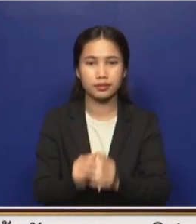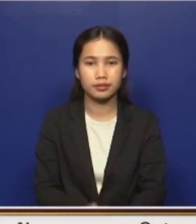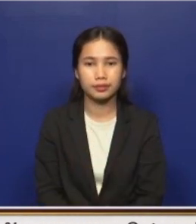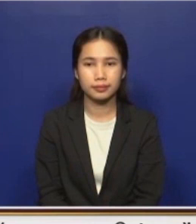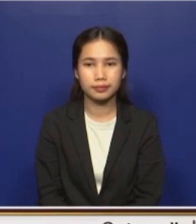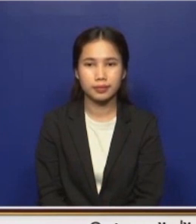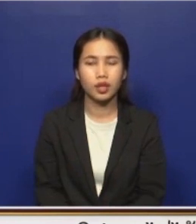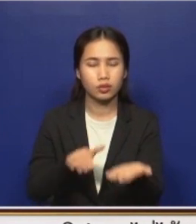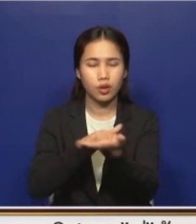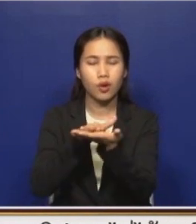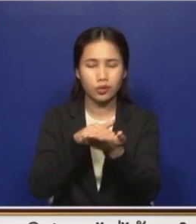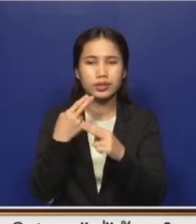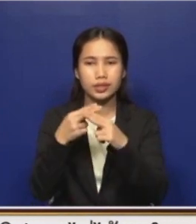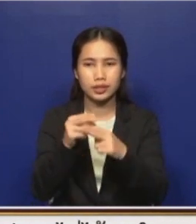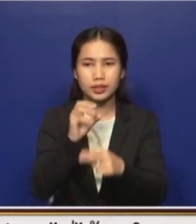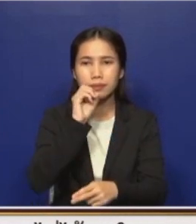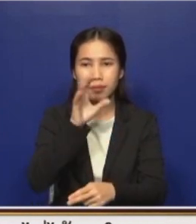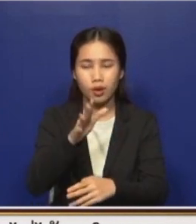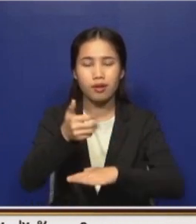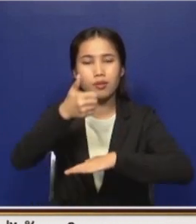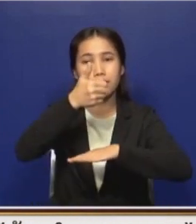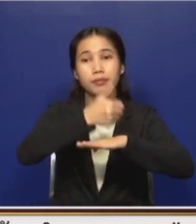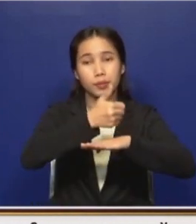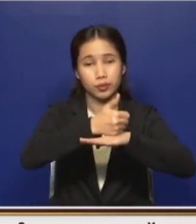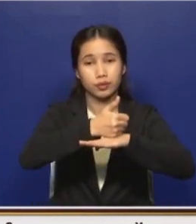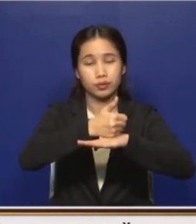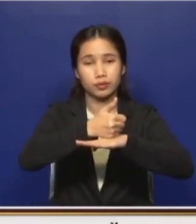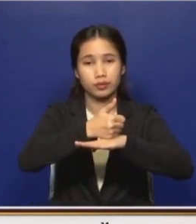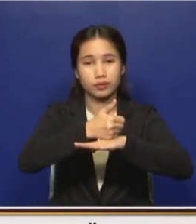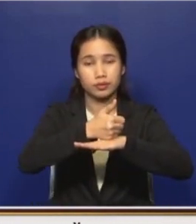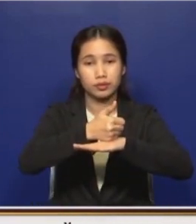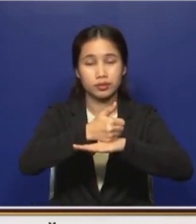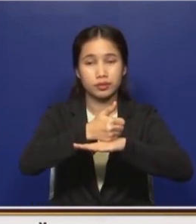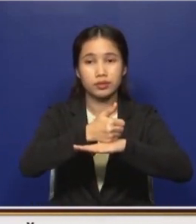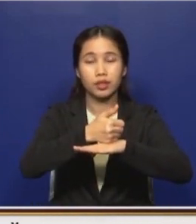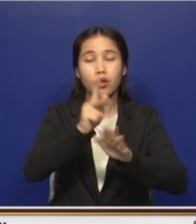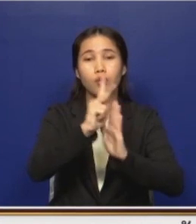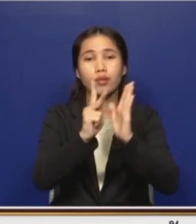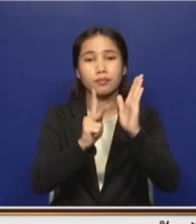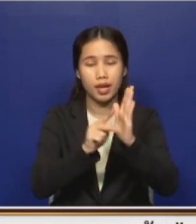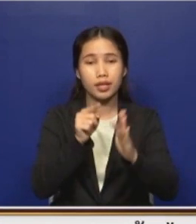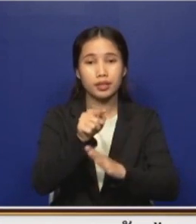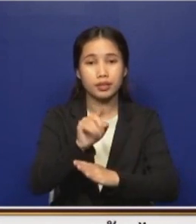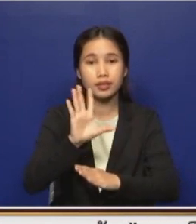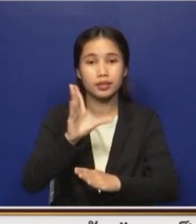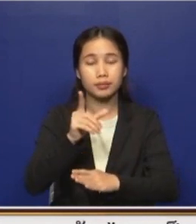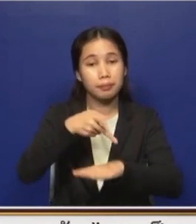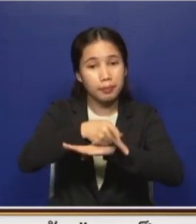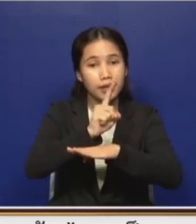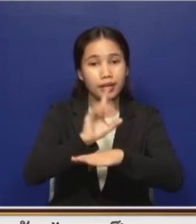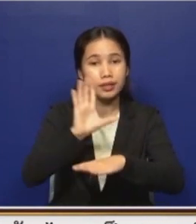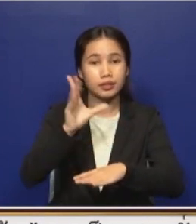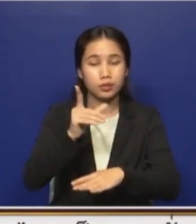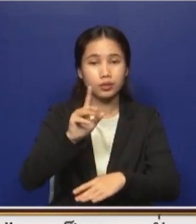ามีหน้าที่ตรวจการบ้านตรวจสอบความโปร่งใสและทุกสิ่งทุกอย่างของฝ่ายบริหารเราจึงได้มีกิจกรรม